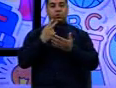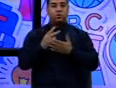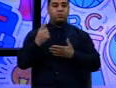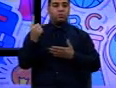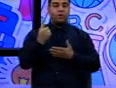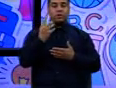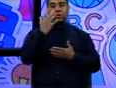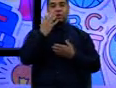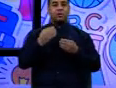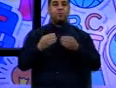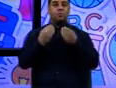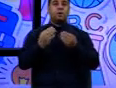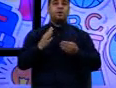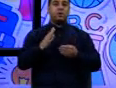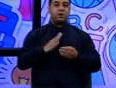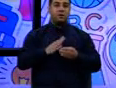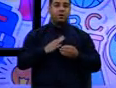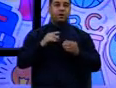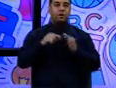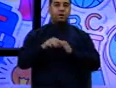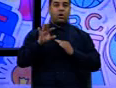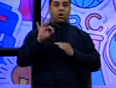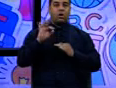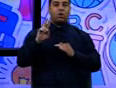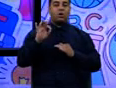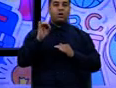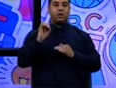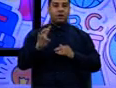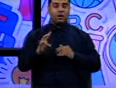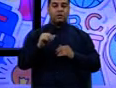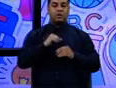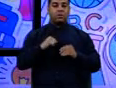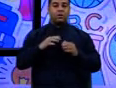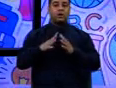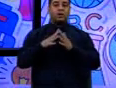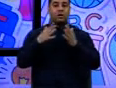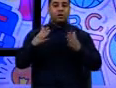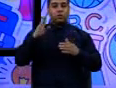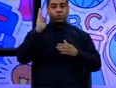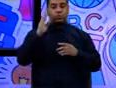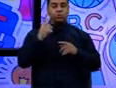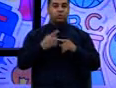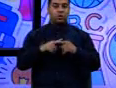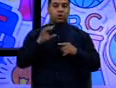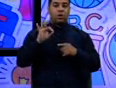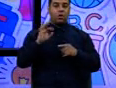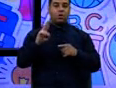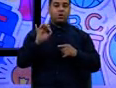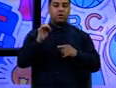ko'raylik. Birinchi rasmda berilgan okean edi. Eng katta suv havzasi